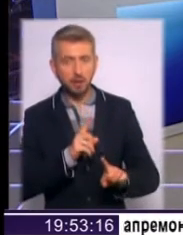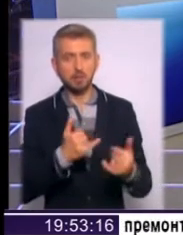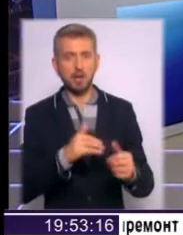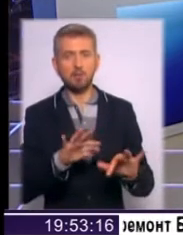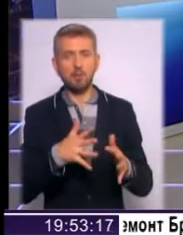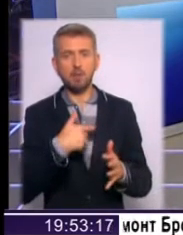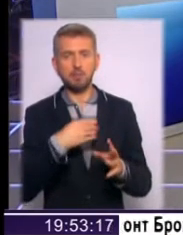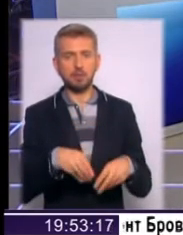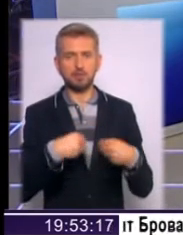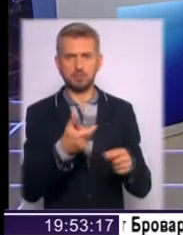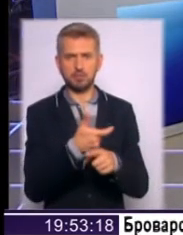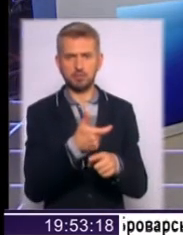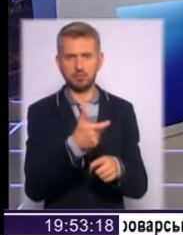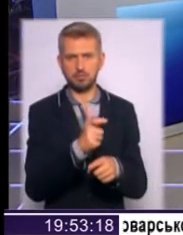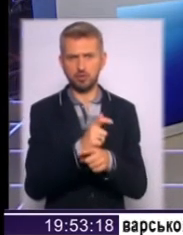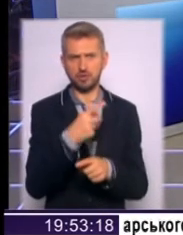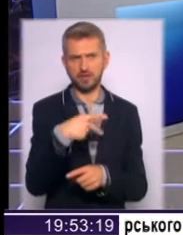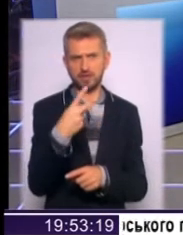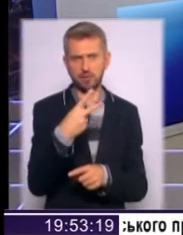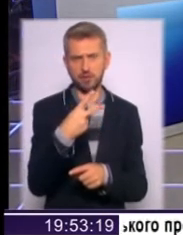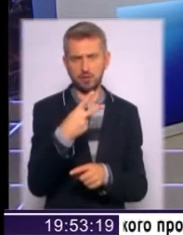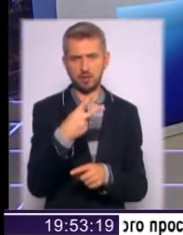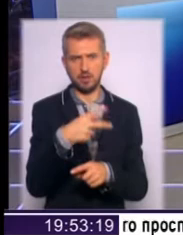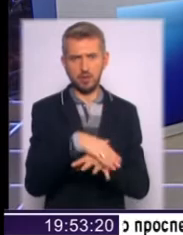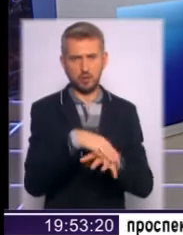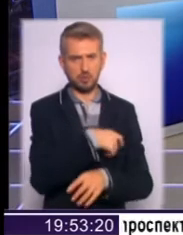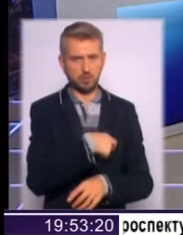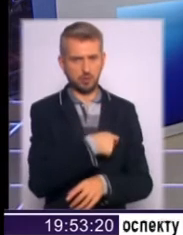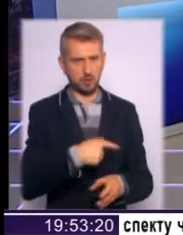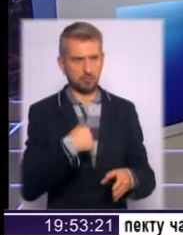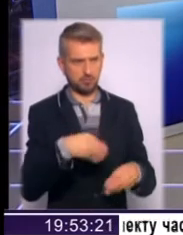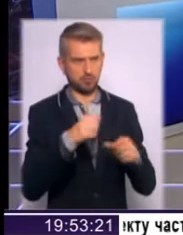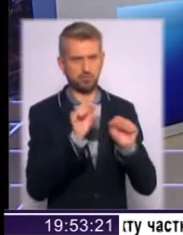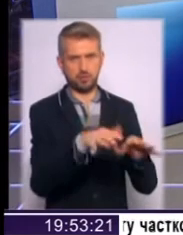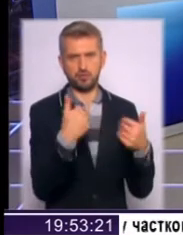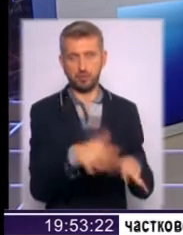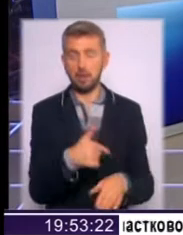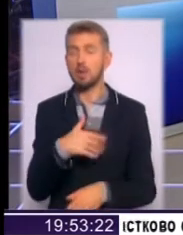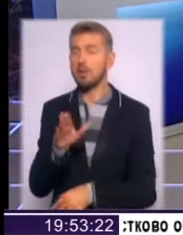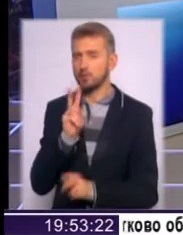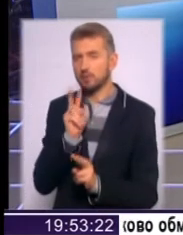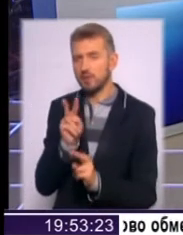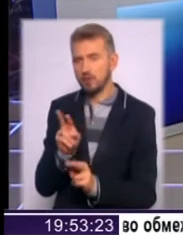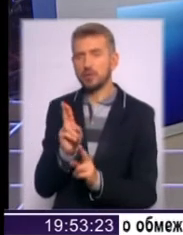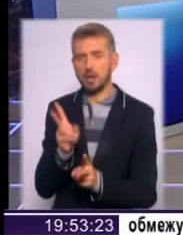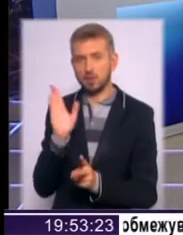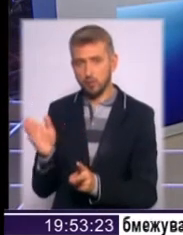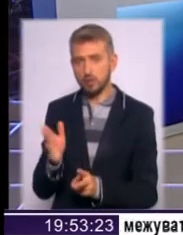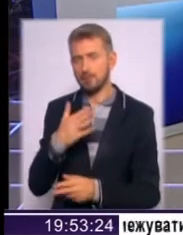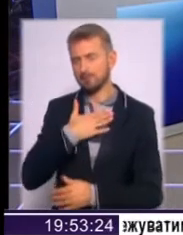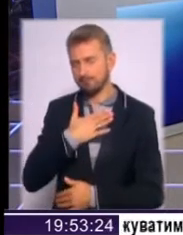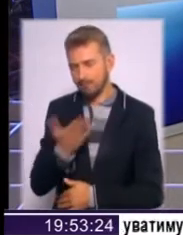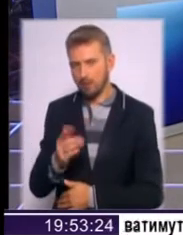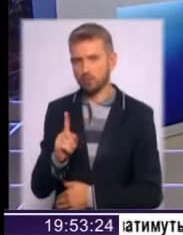від 22, якщо я не помиляюсь. Ну, успіху вам, пане Олександре, будемо стежити за процесом, наскільки це все буде продуктивно. Дякую за участь в нашій